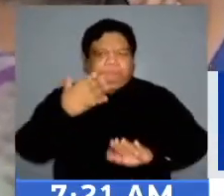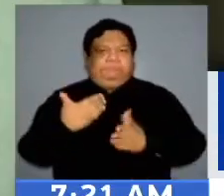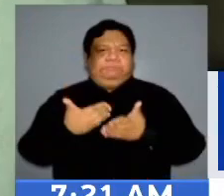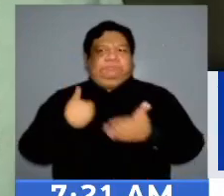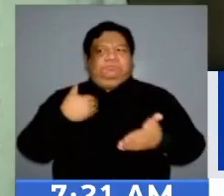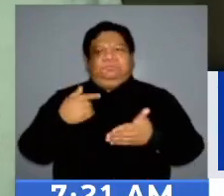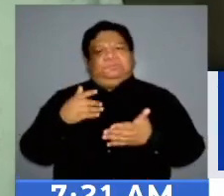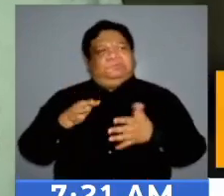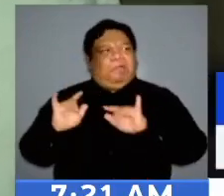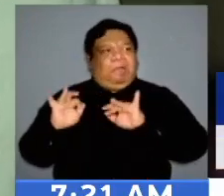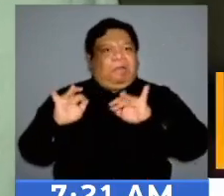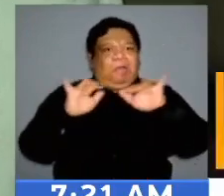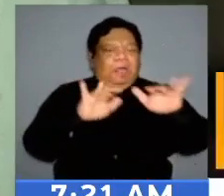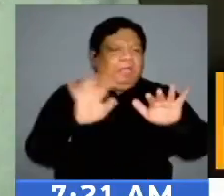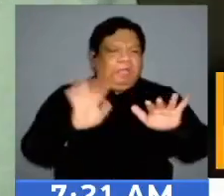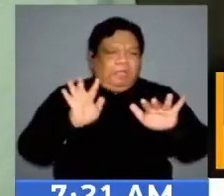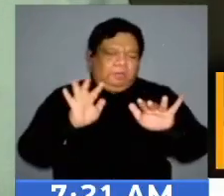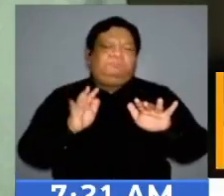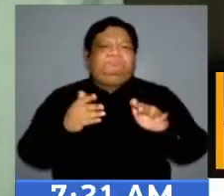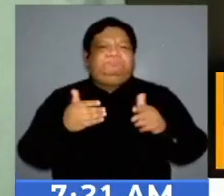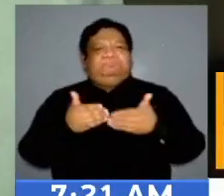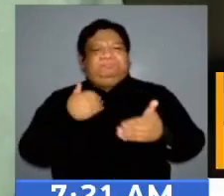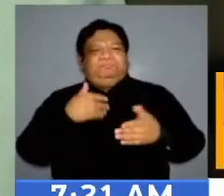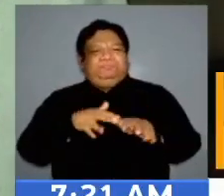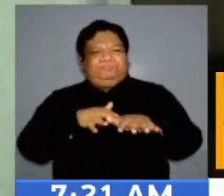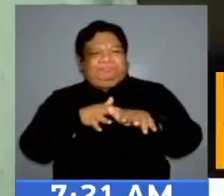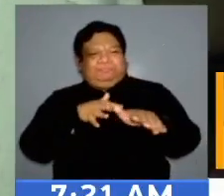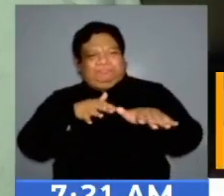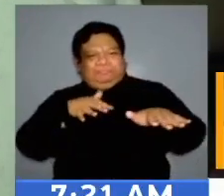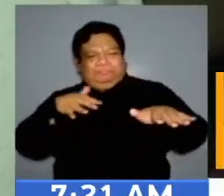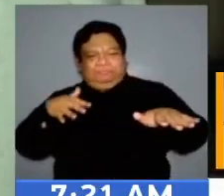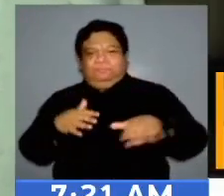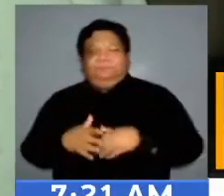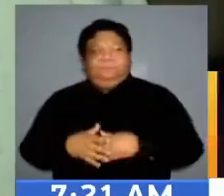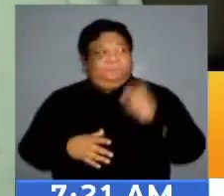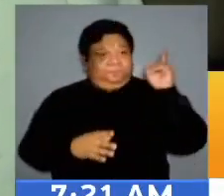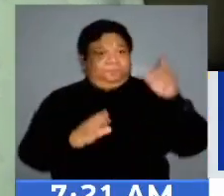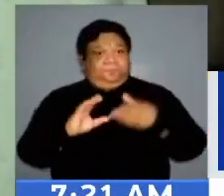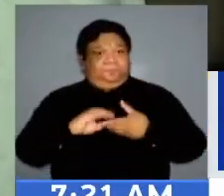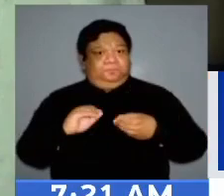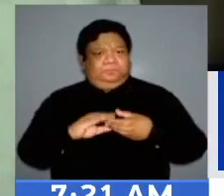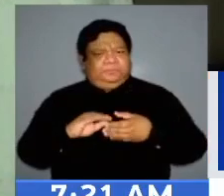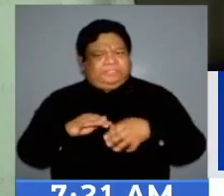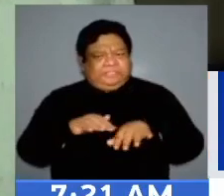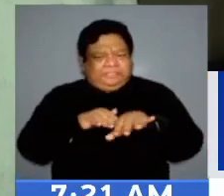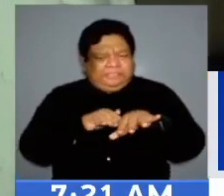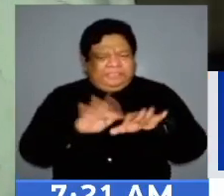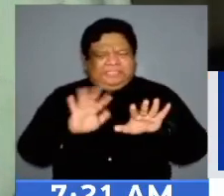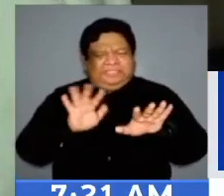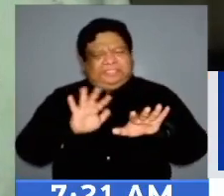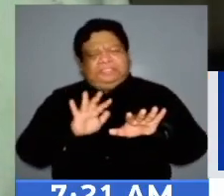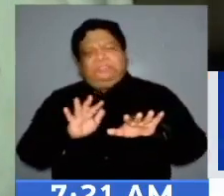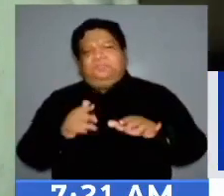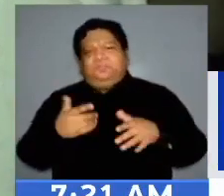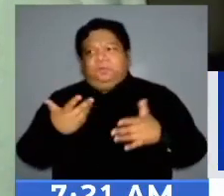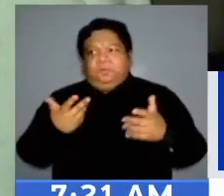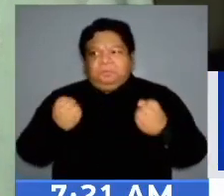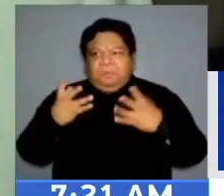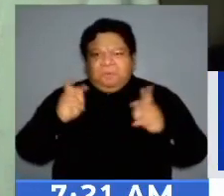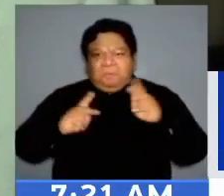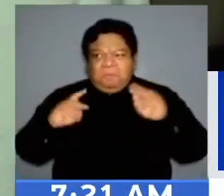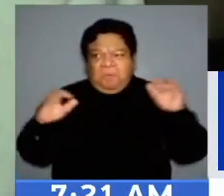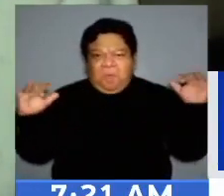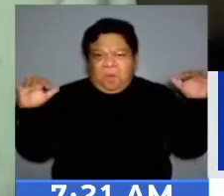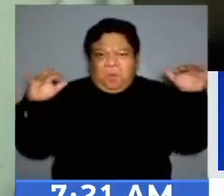undas to avoid traffic jam um at saka yung mga rashes sa biyahe So kaya